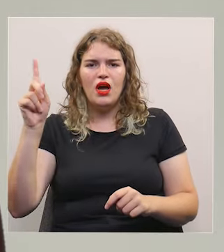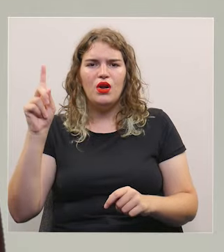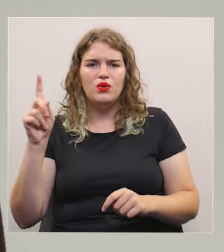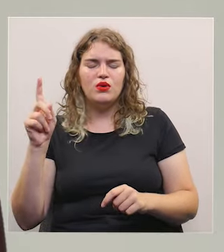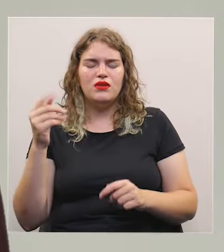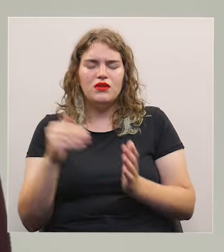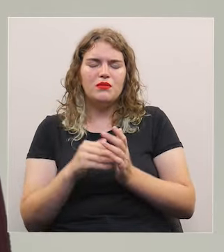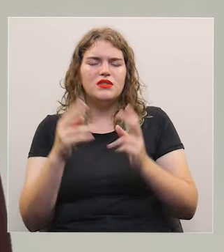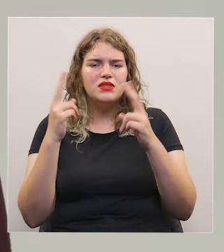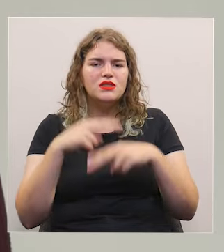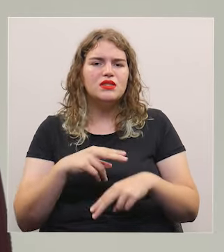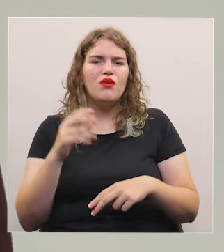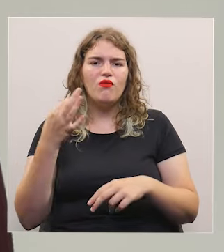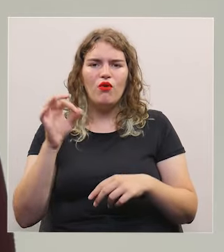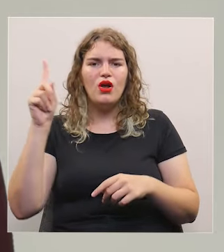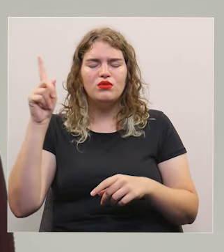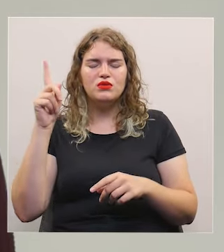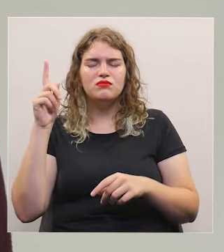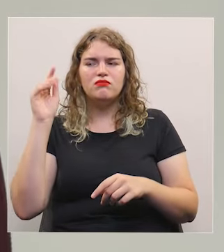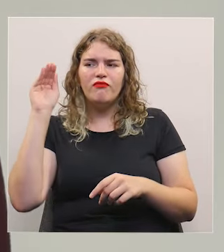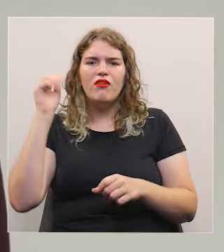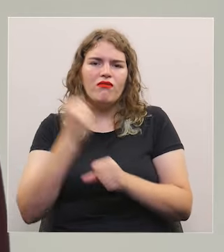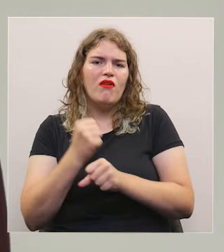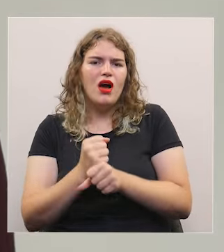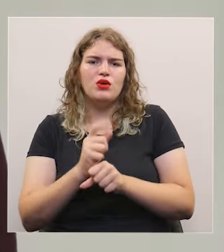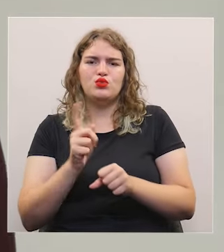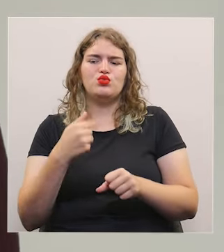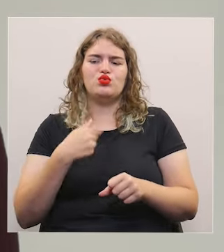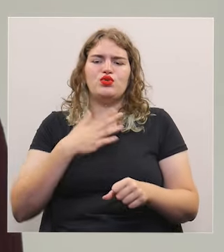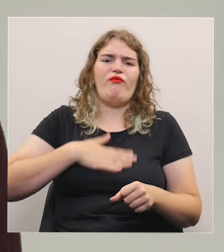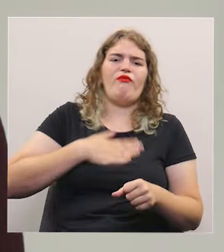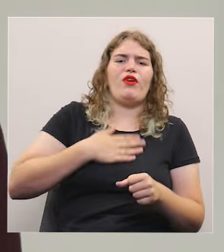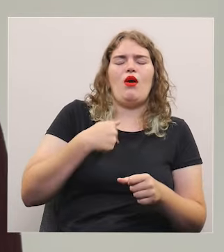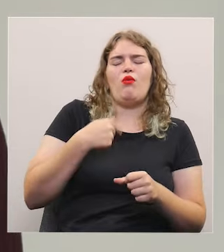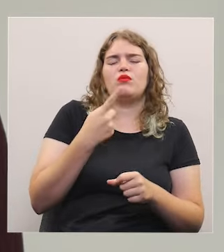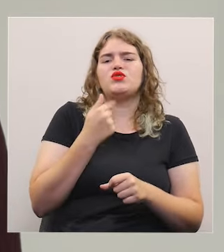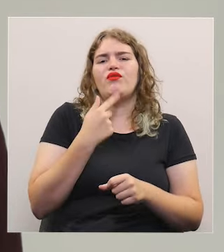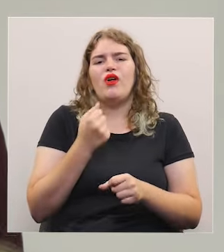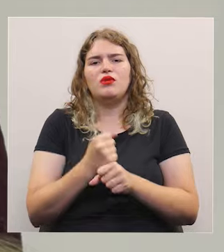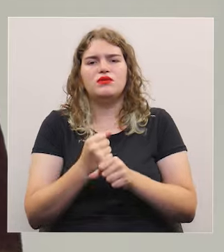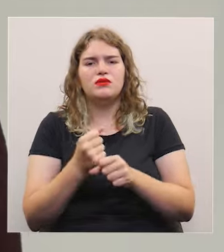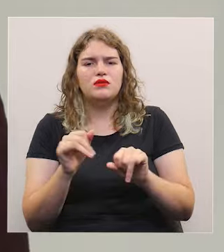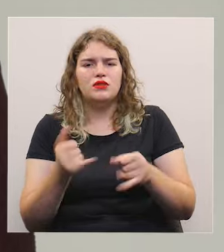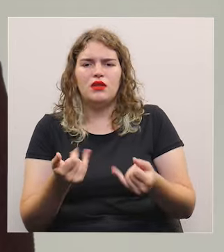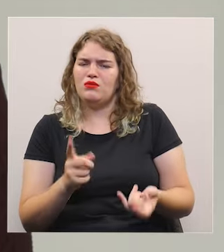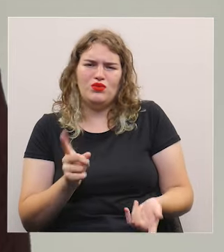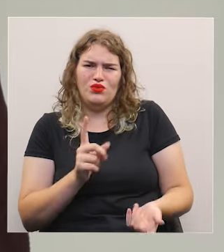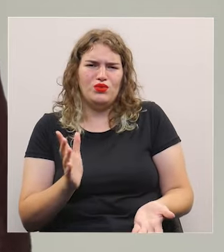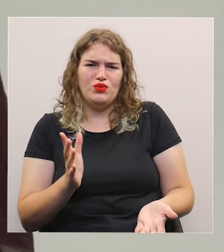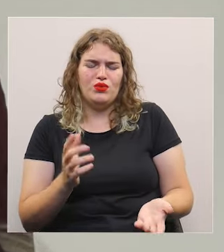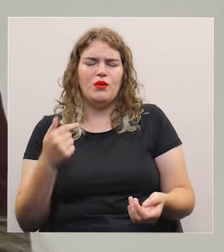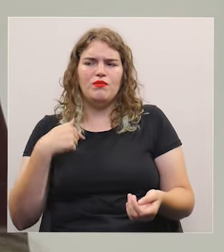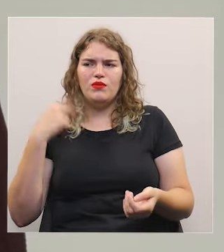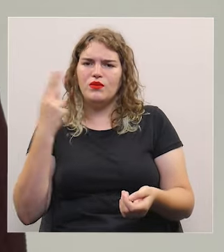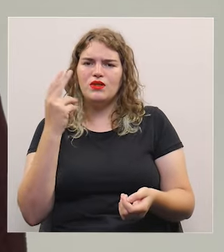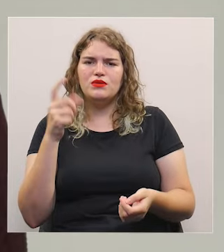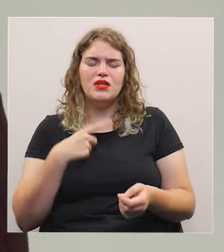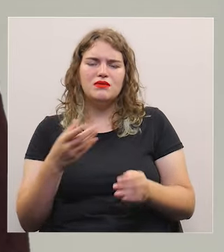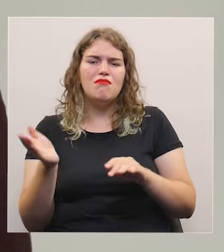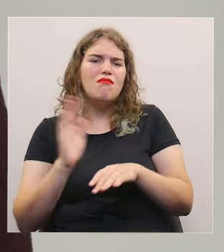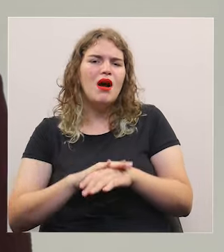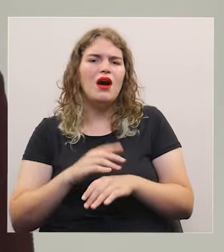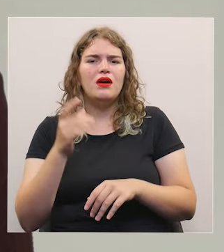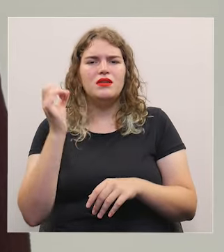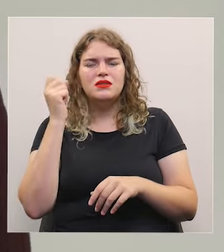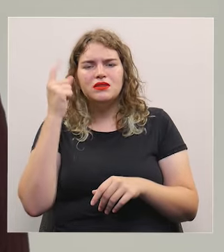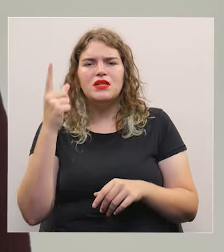voia Lui, asta trebuie să înțelegem, că voia Lui se va face, nu ce dorim noi, că acum ne dorim, nu există așa ceva. El este mai înțelept ca și noi, este înțelept și noi,